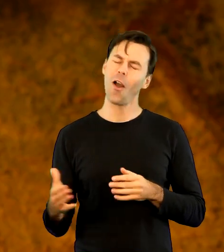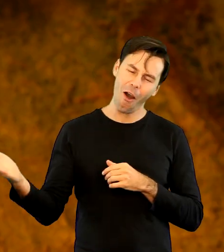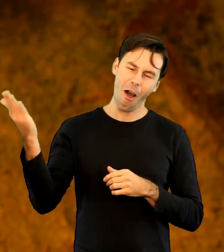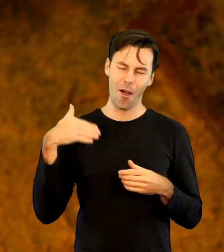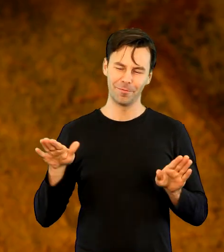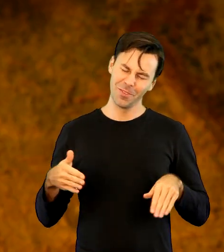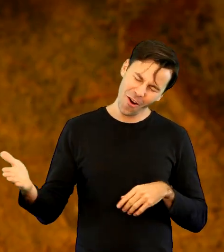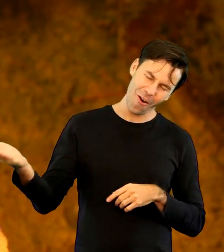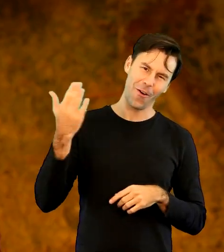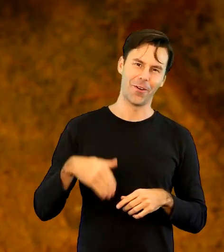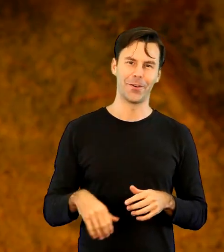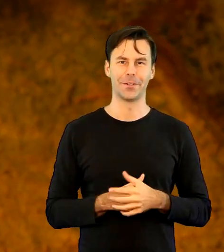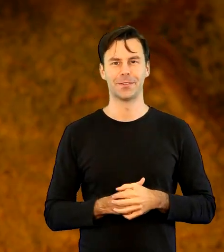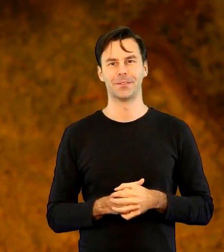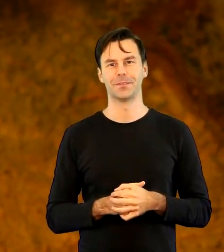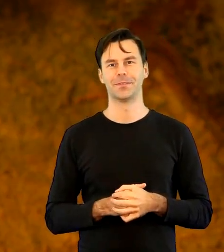Chodź z nami, Madziu.